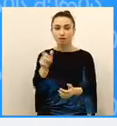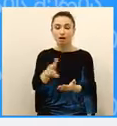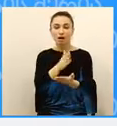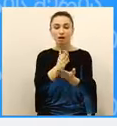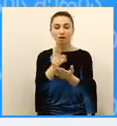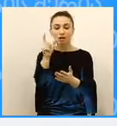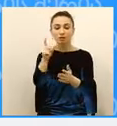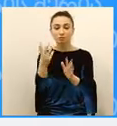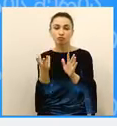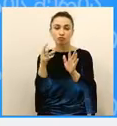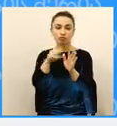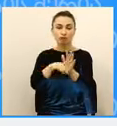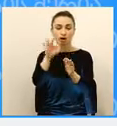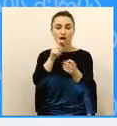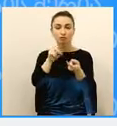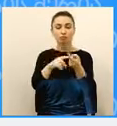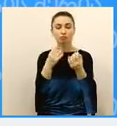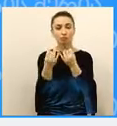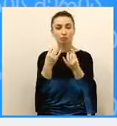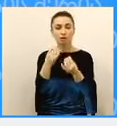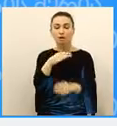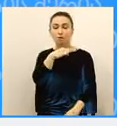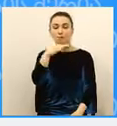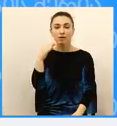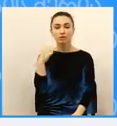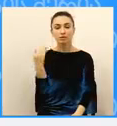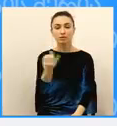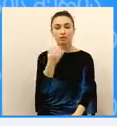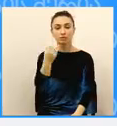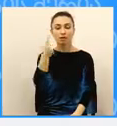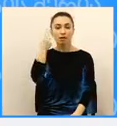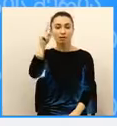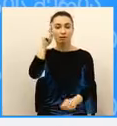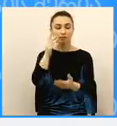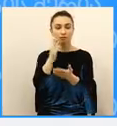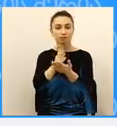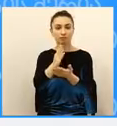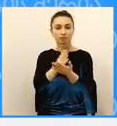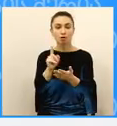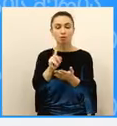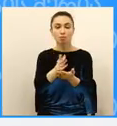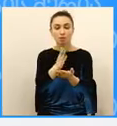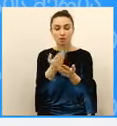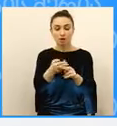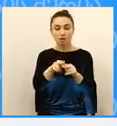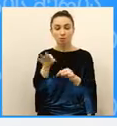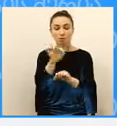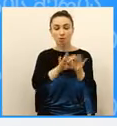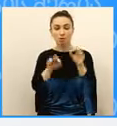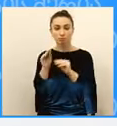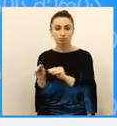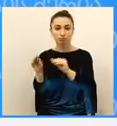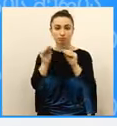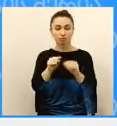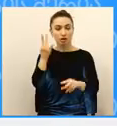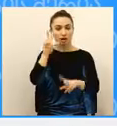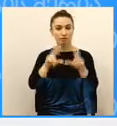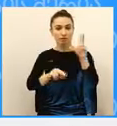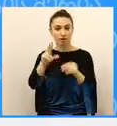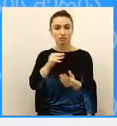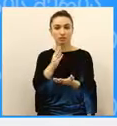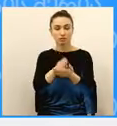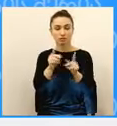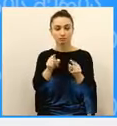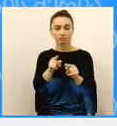არის მათი ჩართულობა და ბევრი საინტერესო იდეებიც ჰქონდათ რომელიც ამ პროექტში იქნა